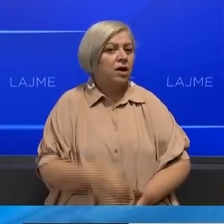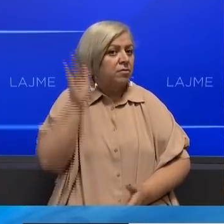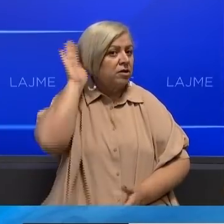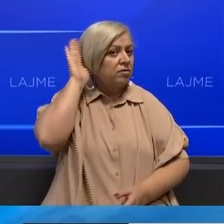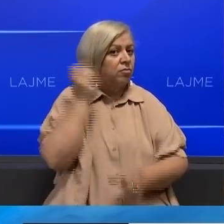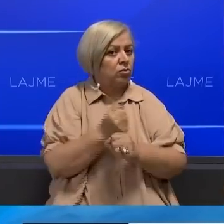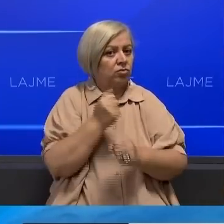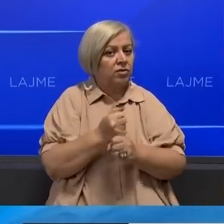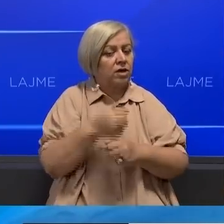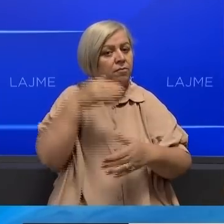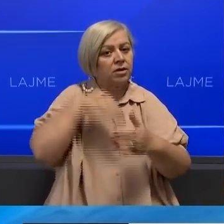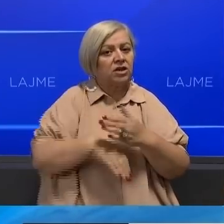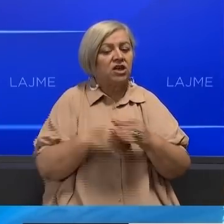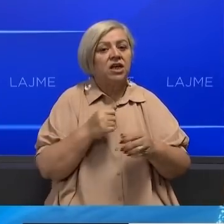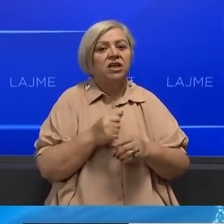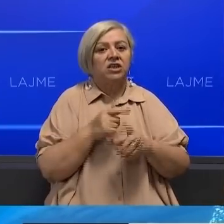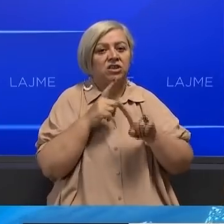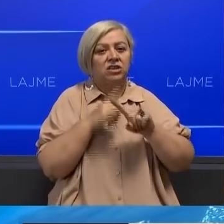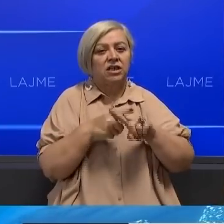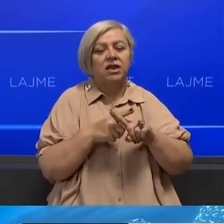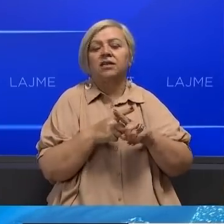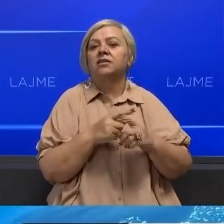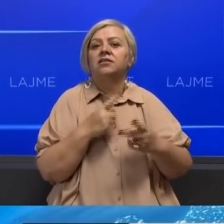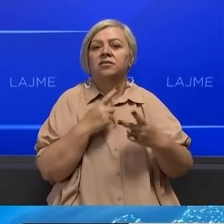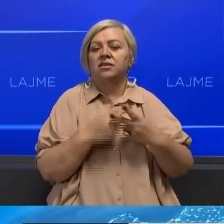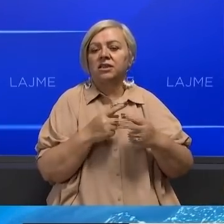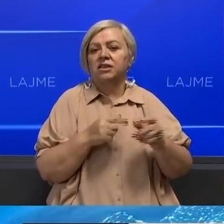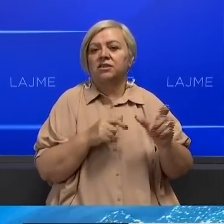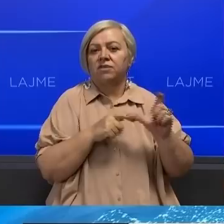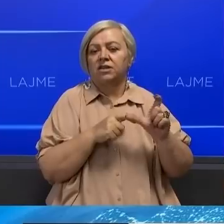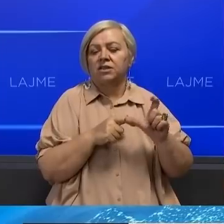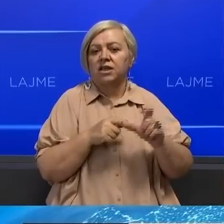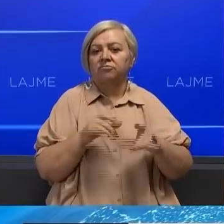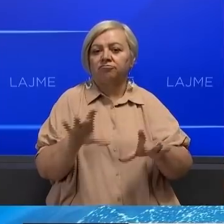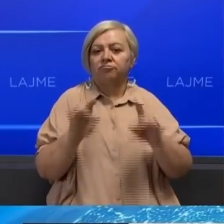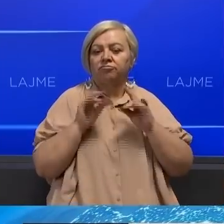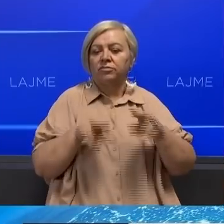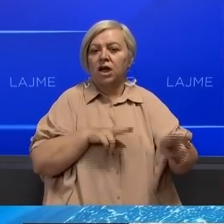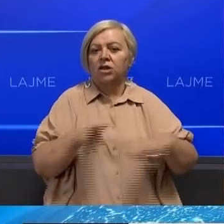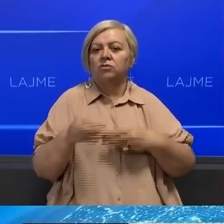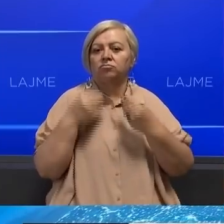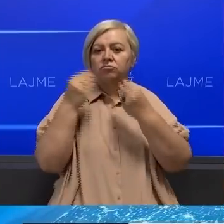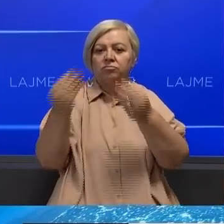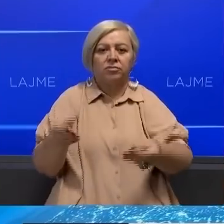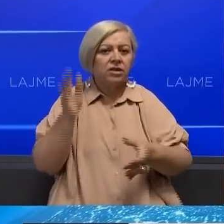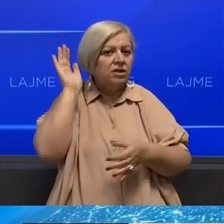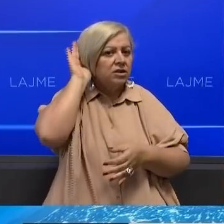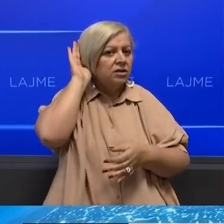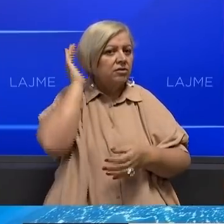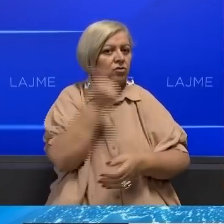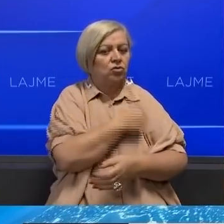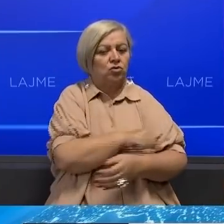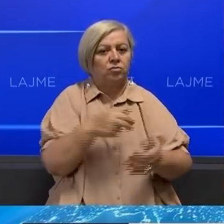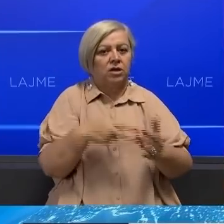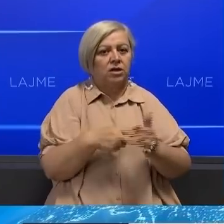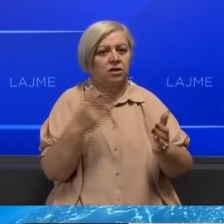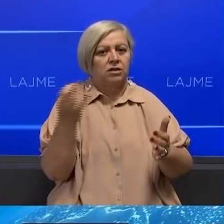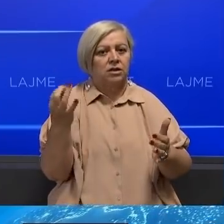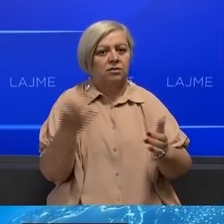Ministri punëve të brendshme Xhelal Sfesla dorëzoi në hetuesi të gjeturat për auditorin për ministrin në vitin